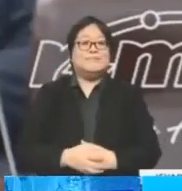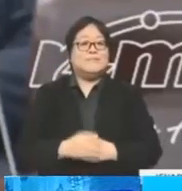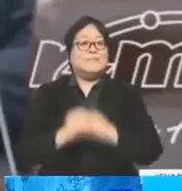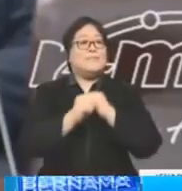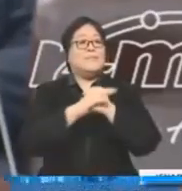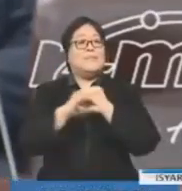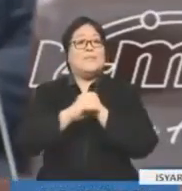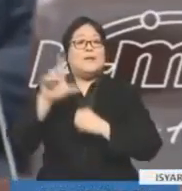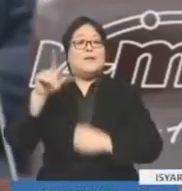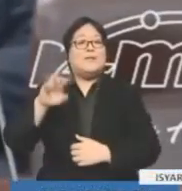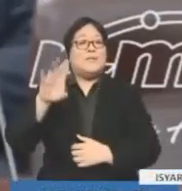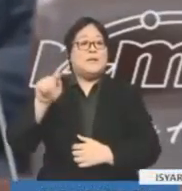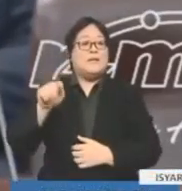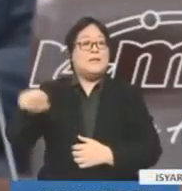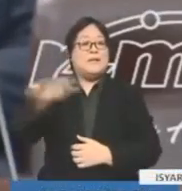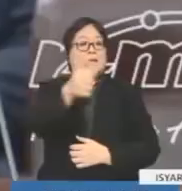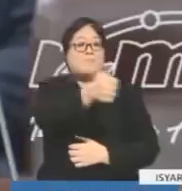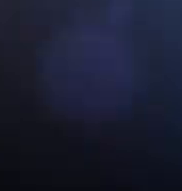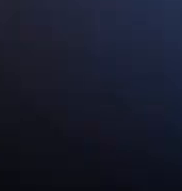yang tidak sesuai